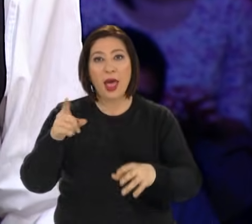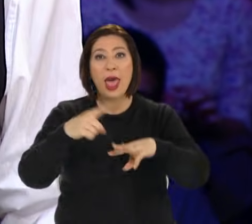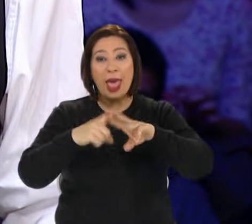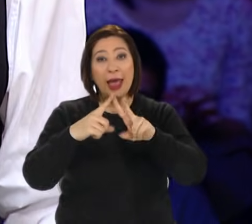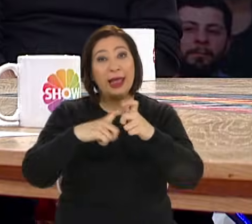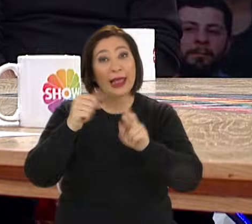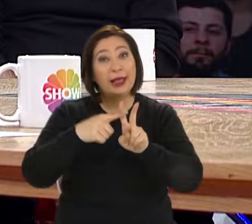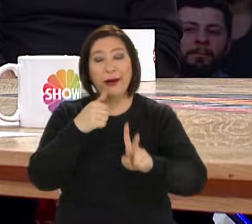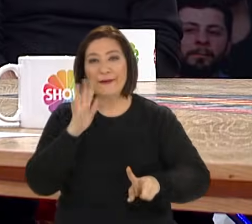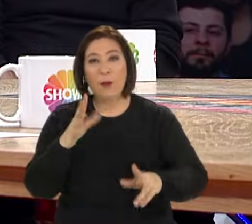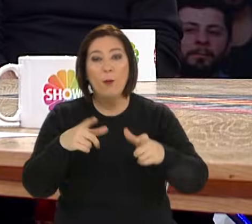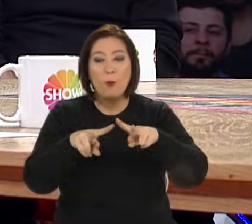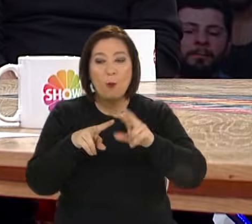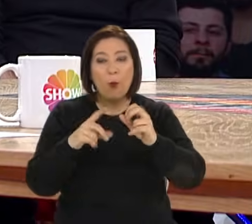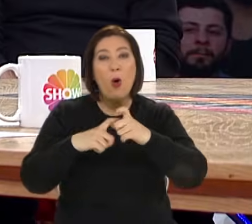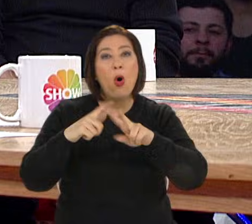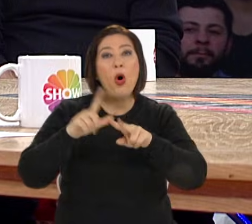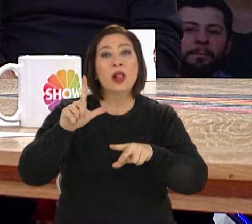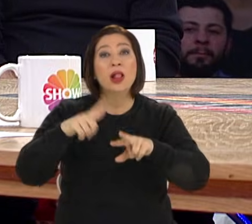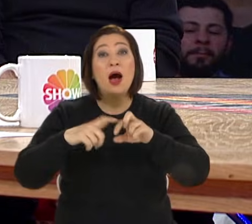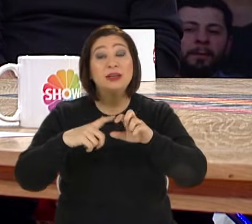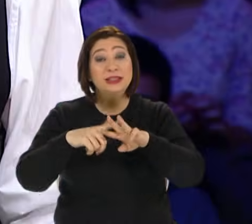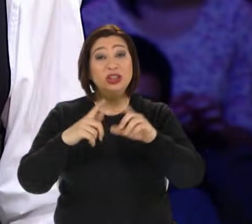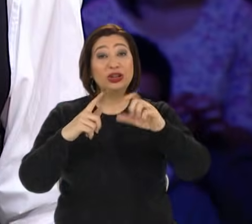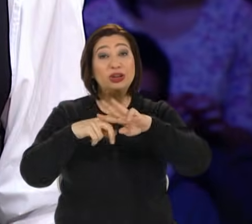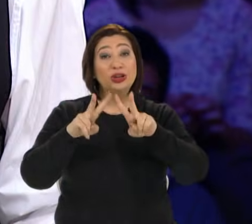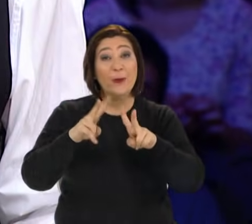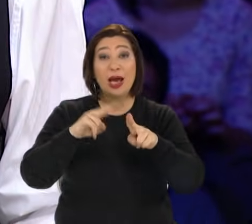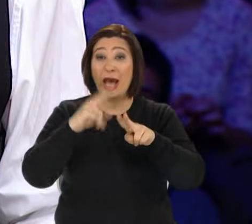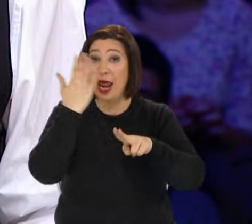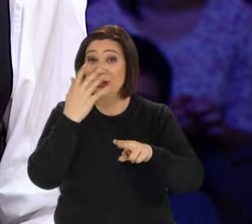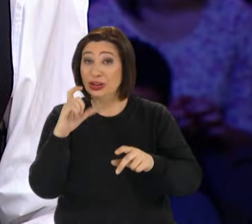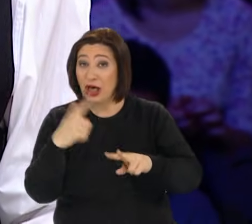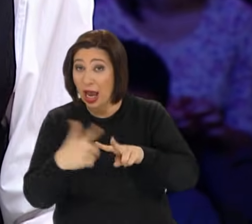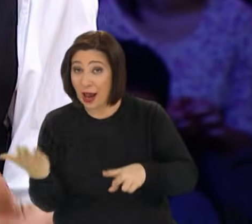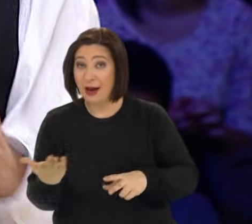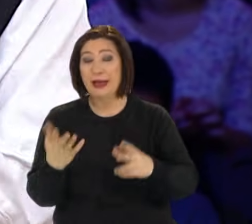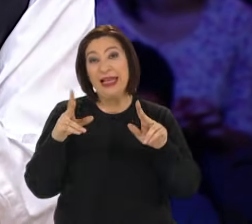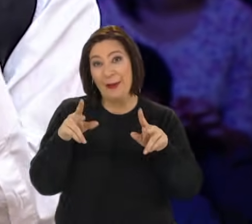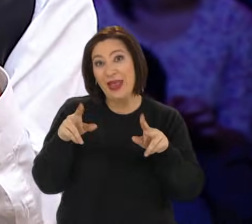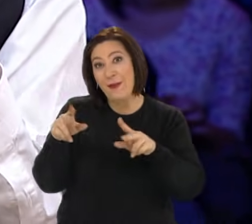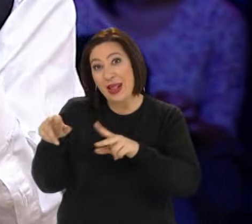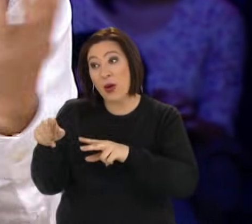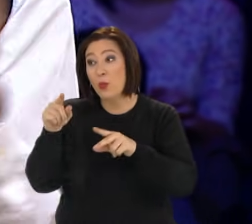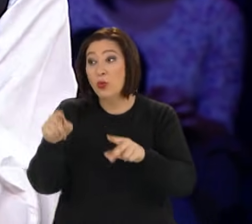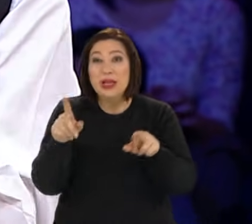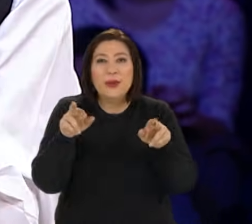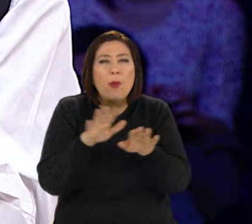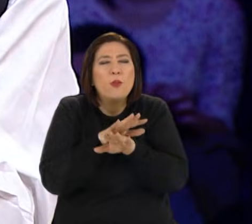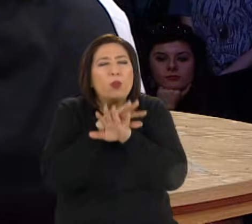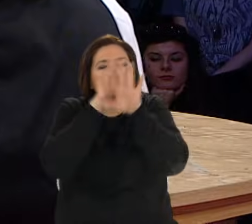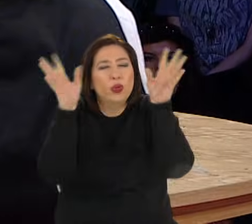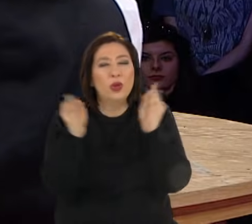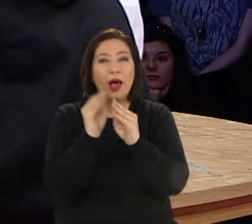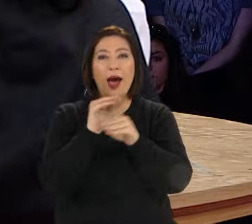abi filan, Moğollar filan, Cem Karaca filan. Allah Allah. Yani bu durum aslında bütün